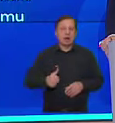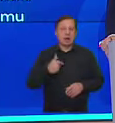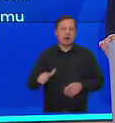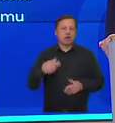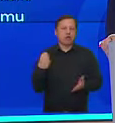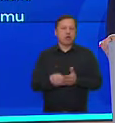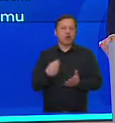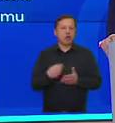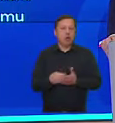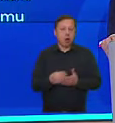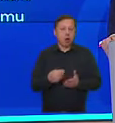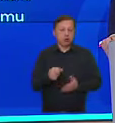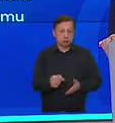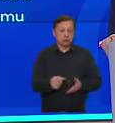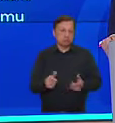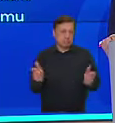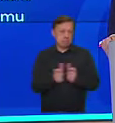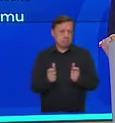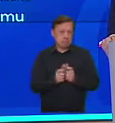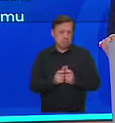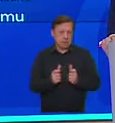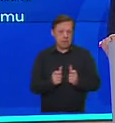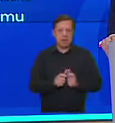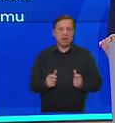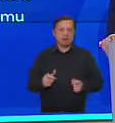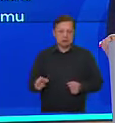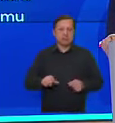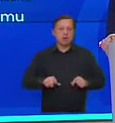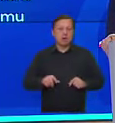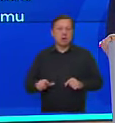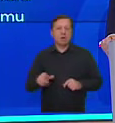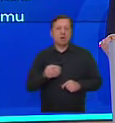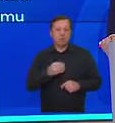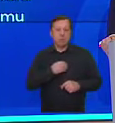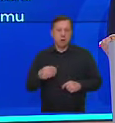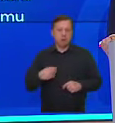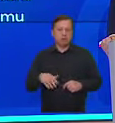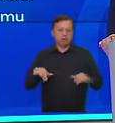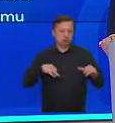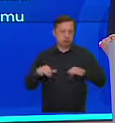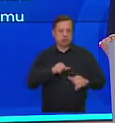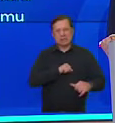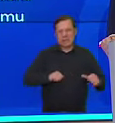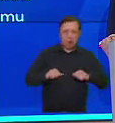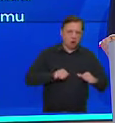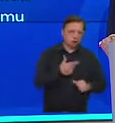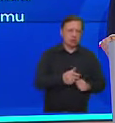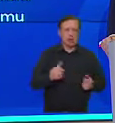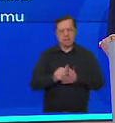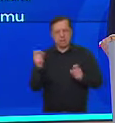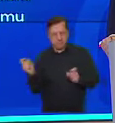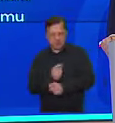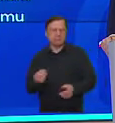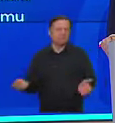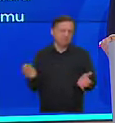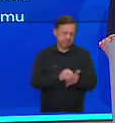w kosztach w tych przypadkach, w których współuczestniczy w organizacji również czy to samorząd, czy państwo.